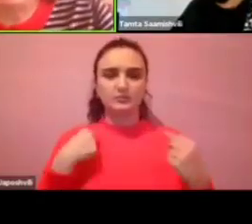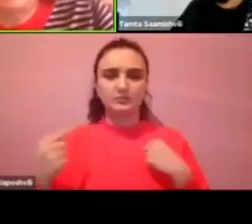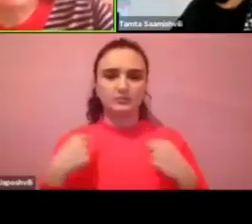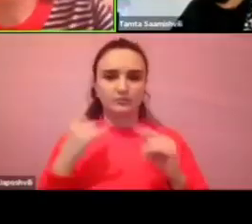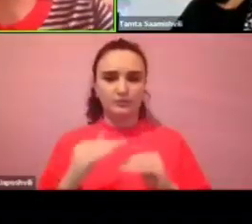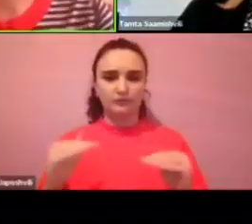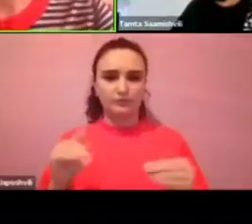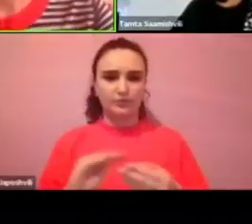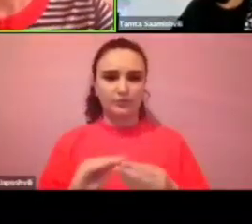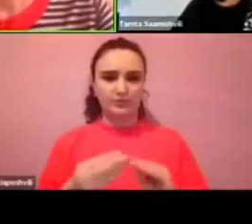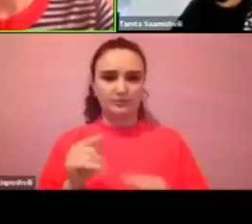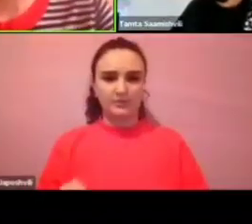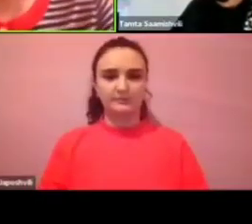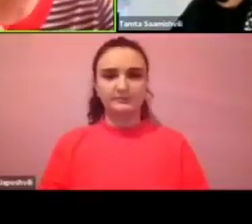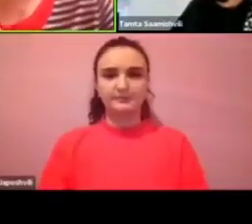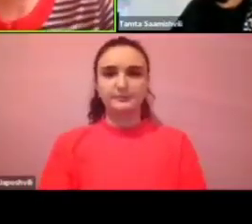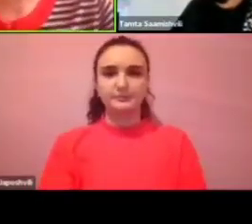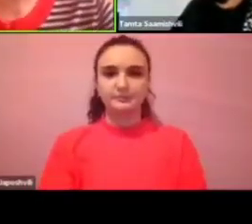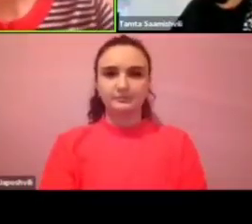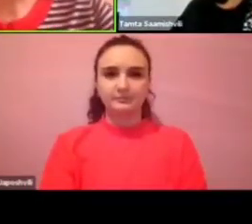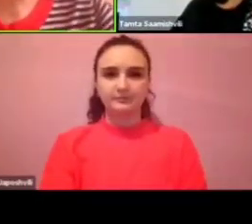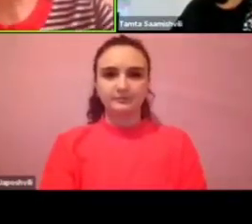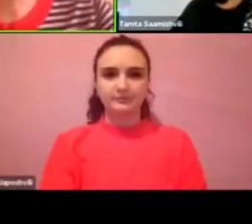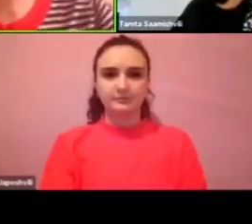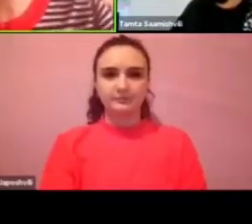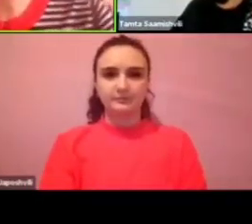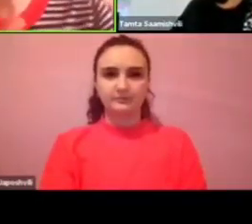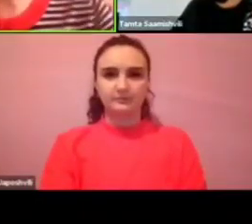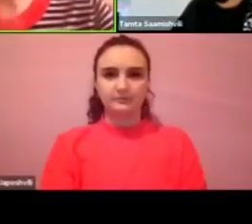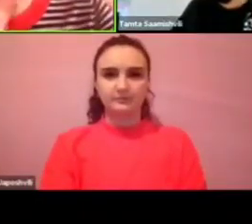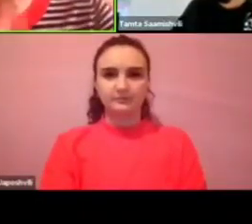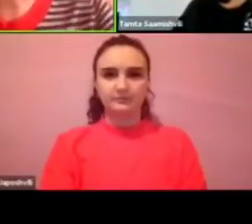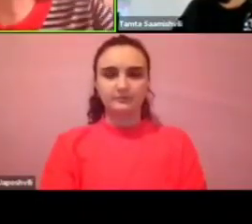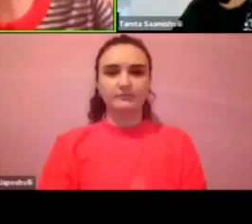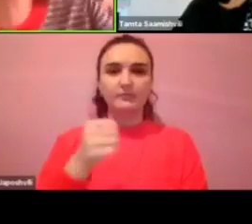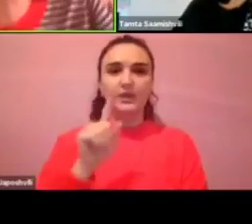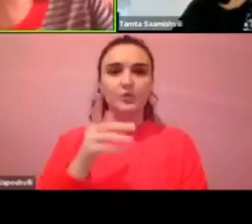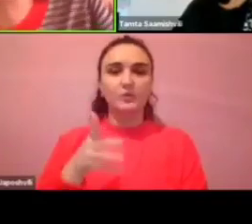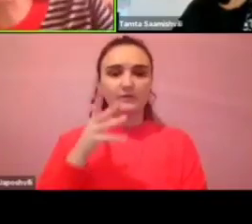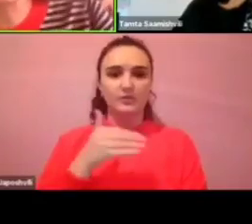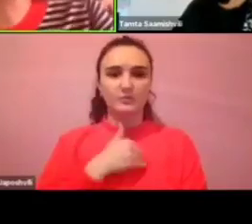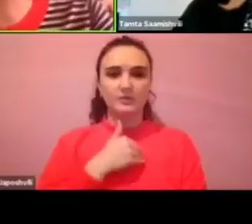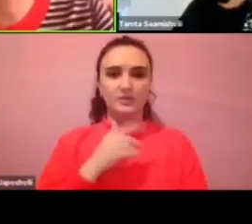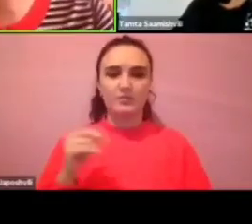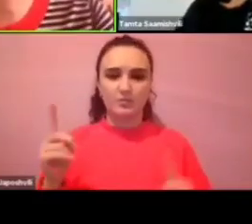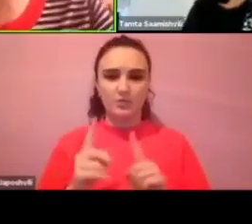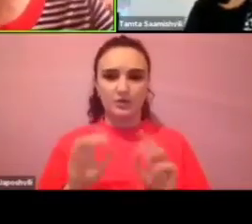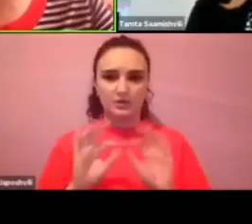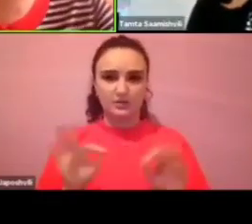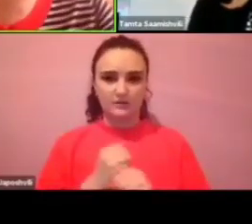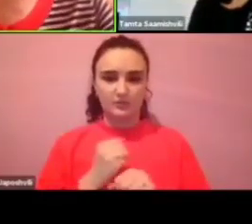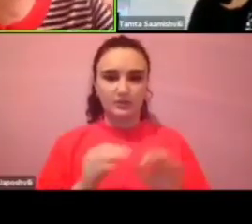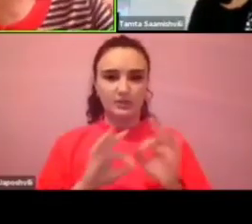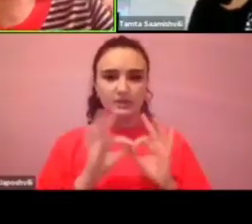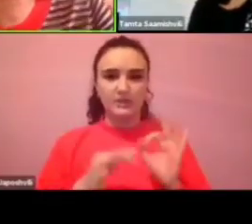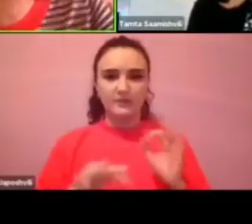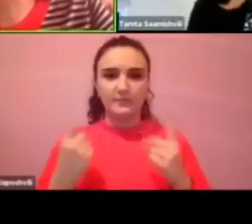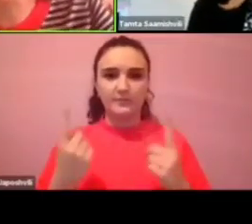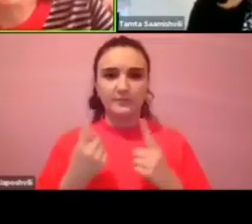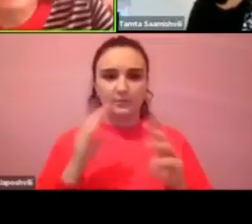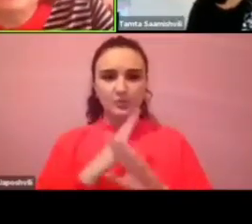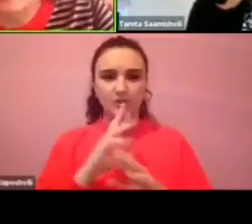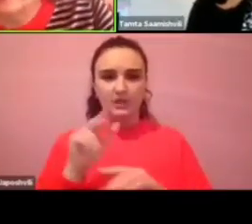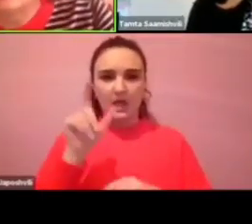ეს პრობლემა. ეს რომ კარგად გავიგოთ, ძალიან მინდა რომ პატარა ექსკურსი გავაკეთოთ ნაწლავის ფიზიოლოგიასა